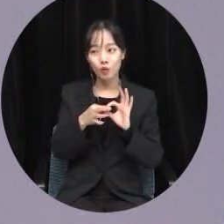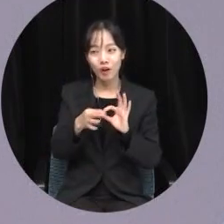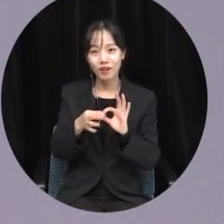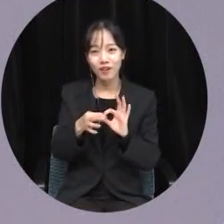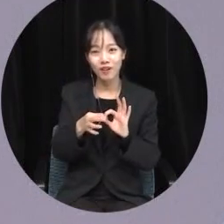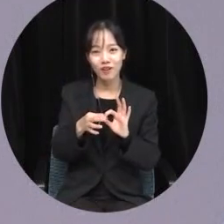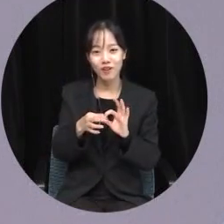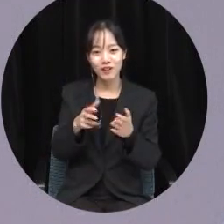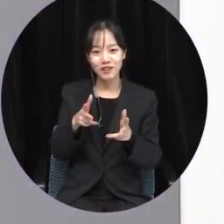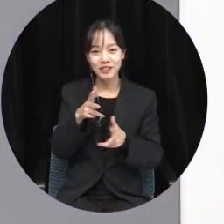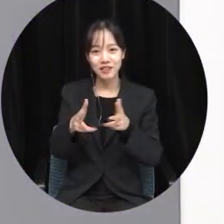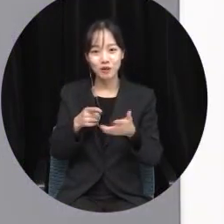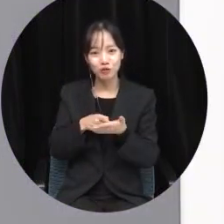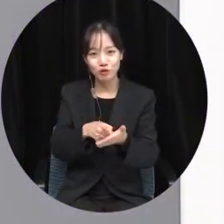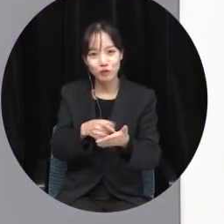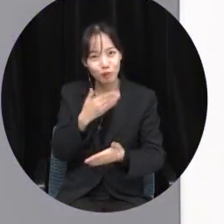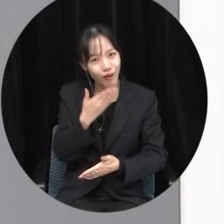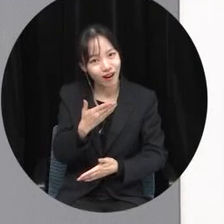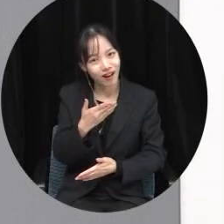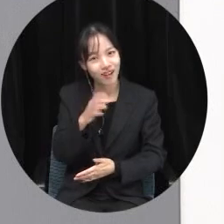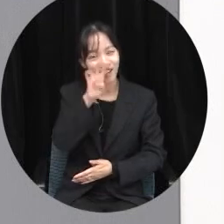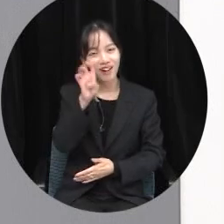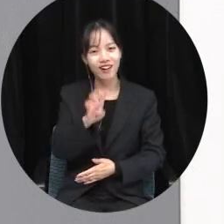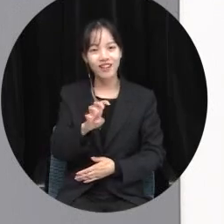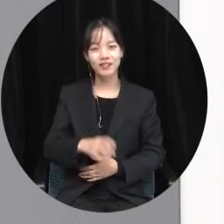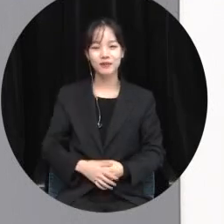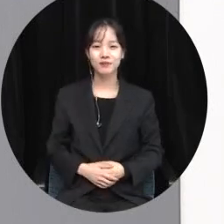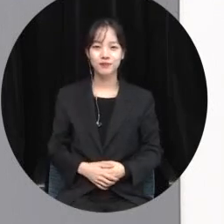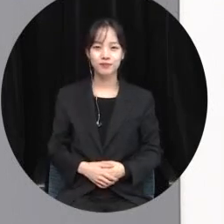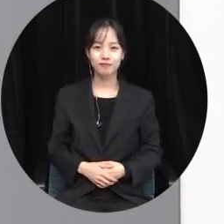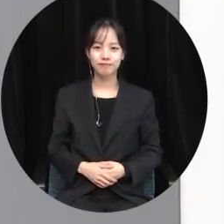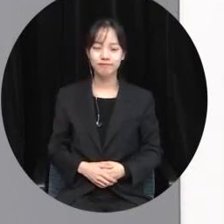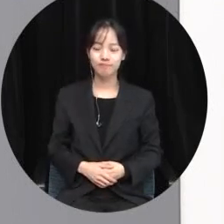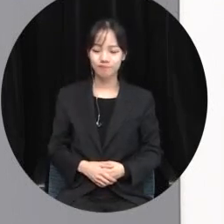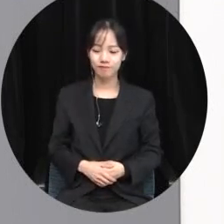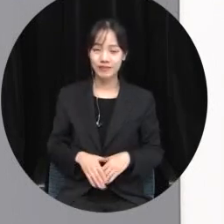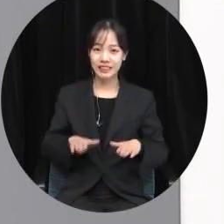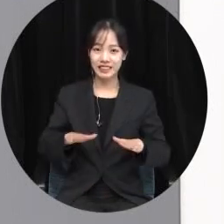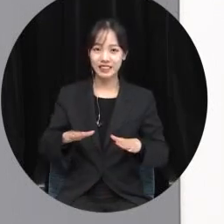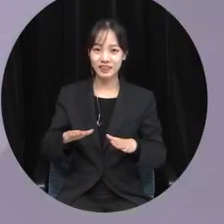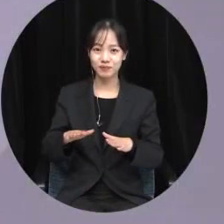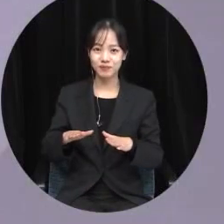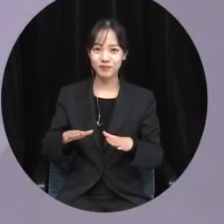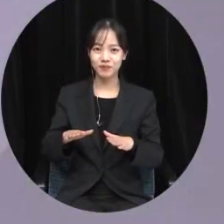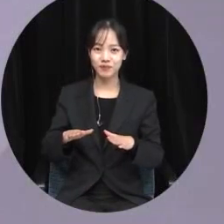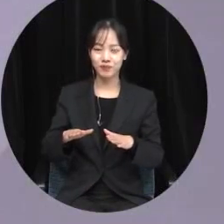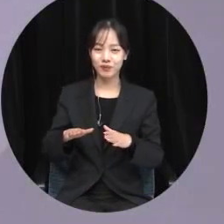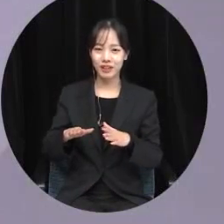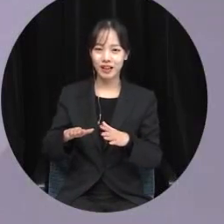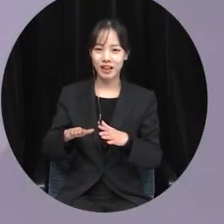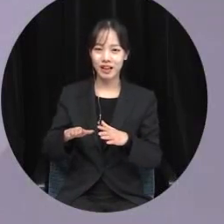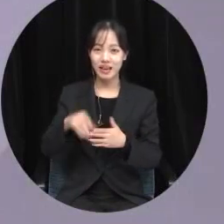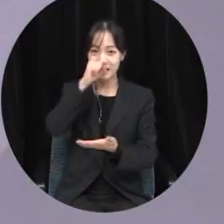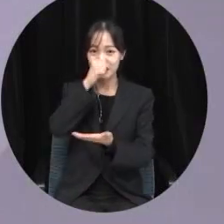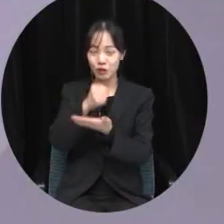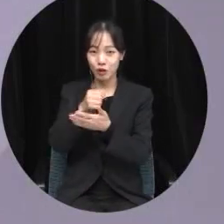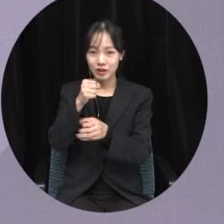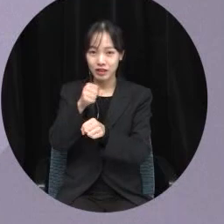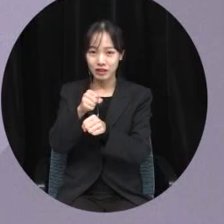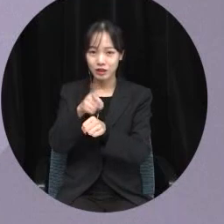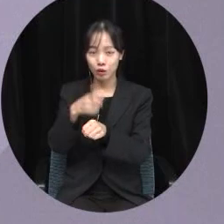가능할까요? 네, 이영선 후보 답변해 주시기 바랍니다. 일단 예타 면제는 수도권 같은 경우는